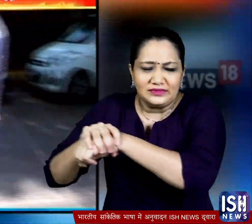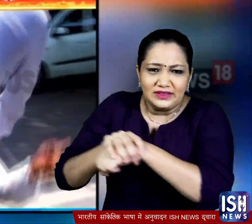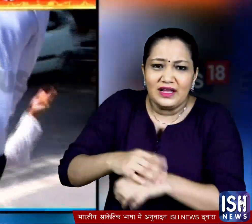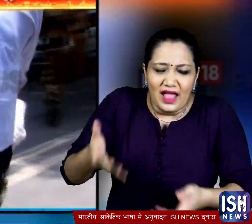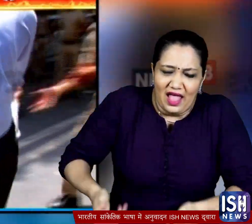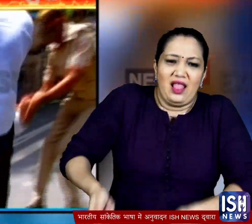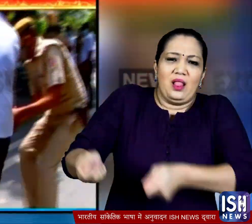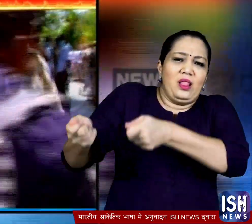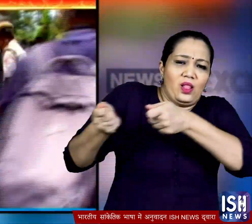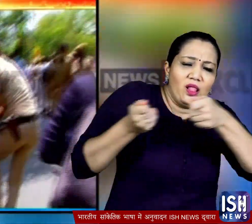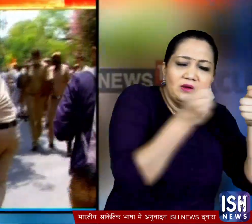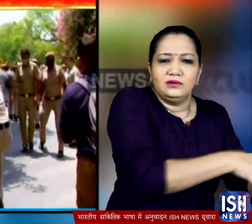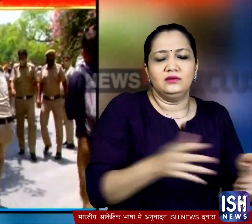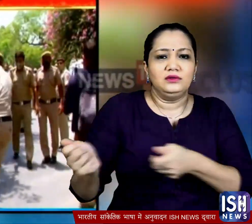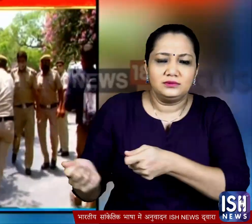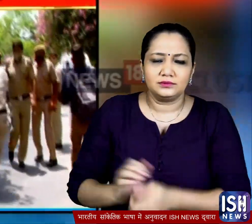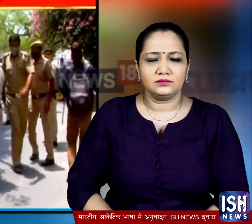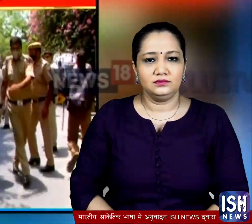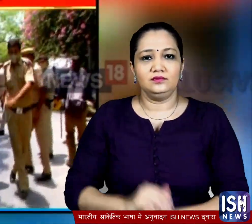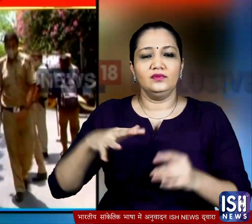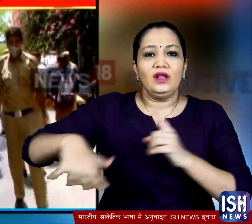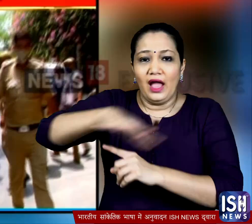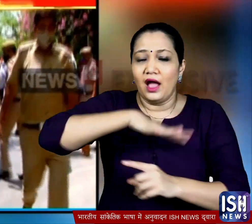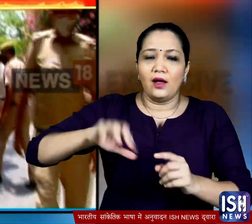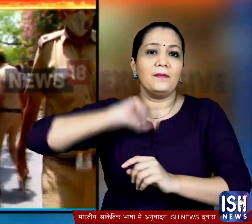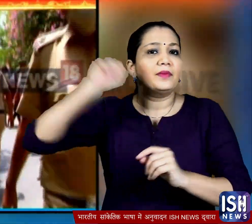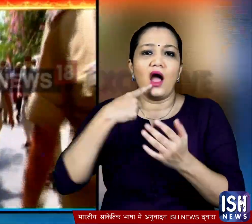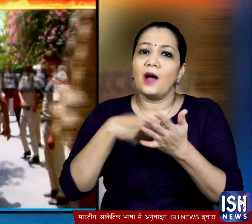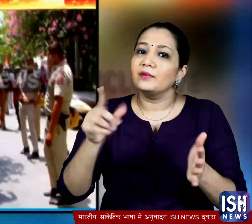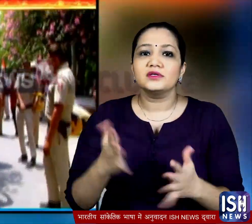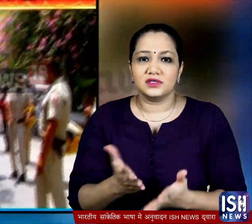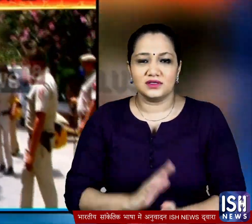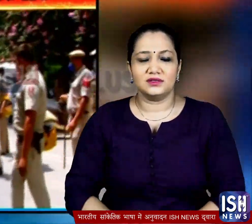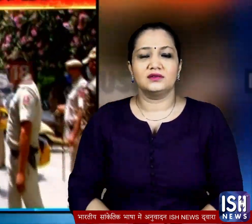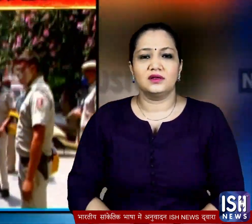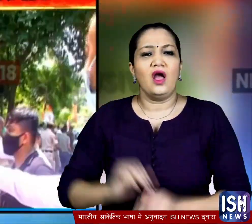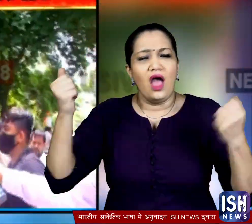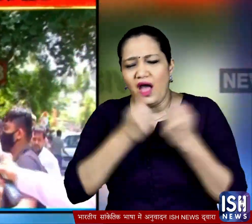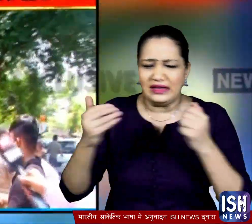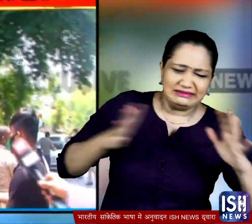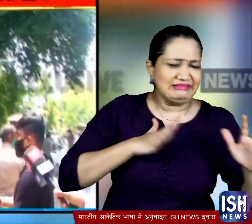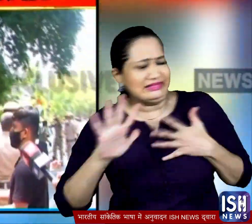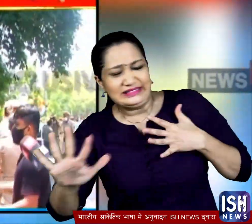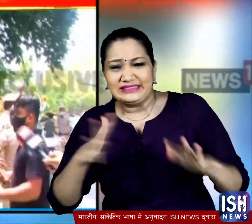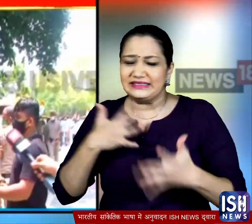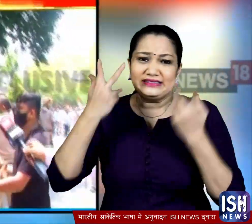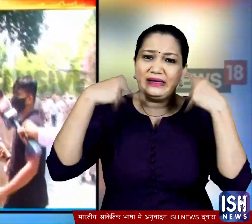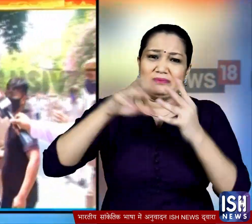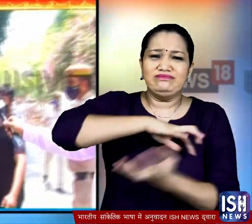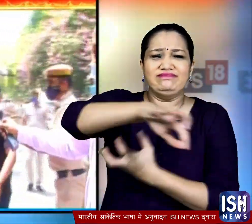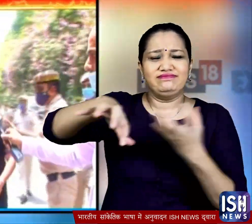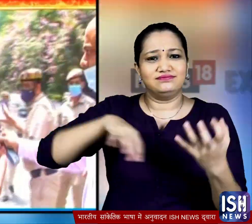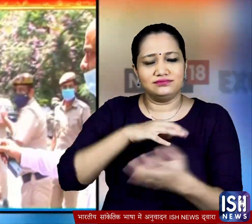टांग करके दूर ले जाया जा रहा है, क्योंकि यहाँ प्रदर्शन की अनुमति नहीं होती है। खूब धक्का मुक्की हुई और हर तरफ अफरा तफरी का माहौल बन